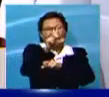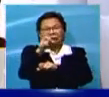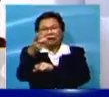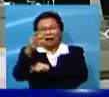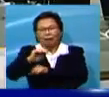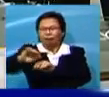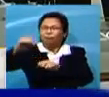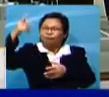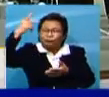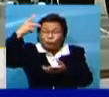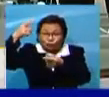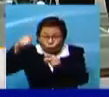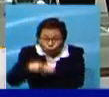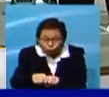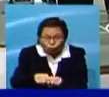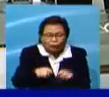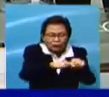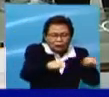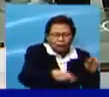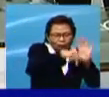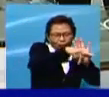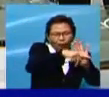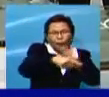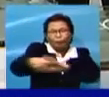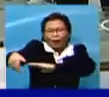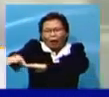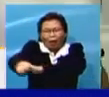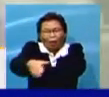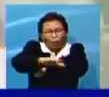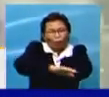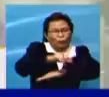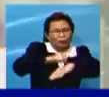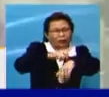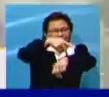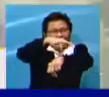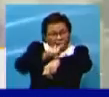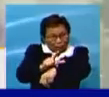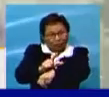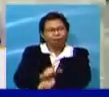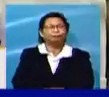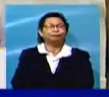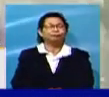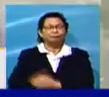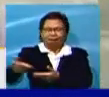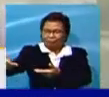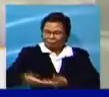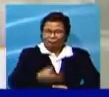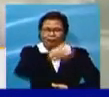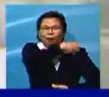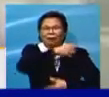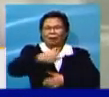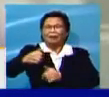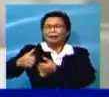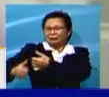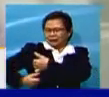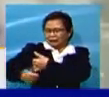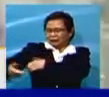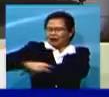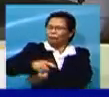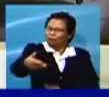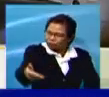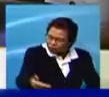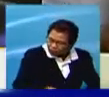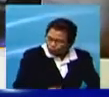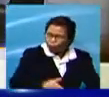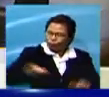turut berkenan melawat tapak pameran segmen maritim di Resort World Langkawi. Baginda disambut Panglima Tentera Laut Tan Sri Ahmad Kamarul Zaman